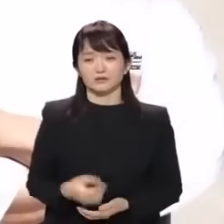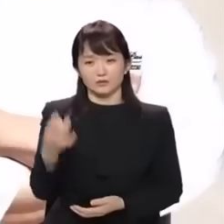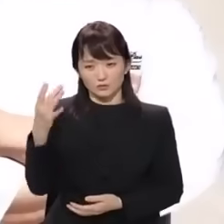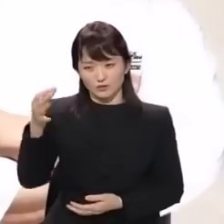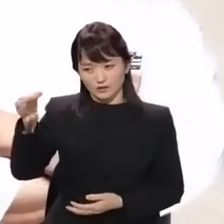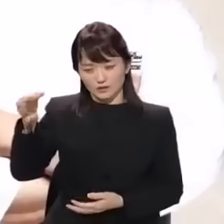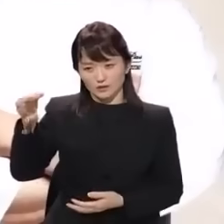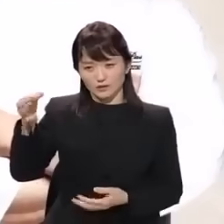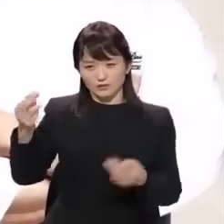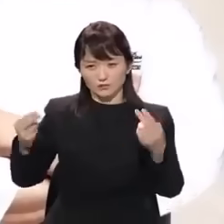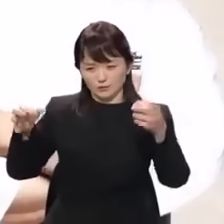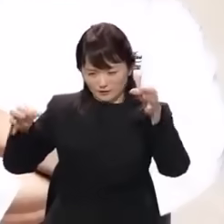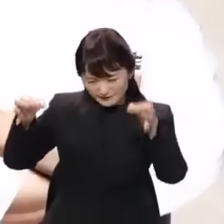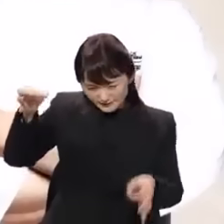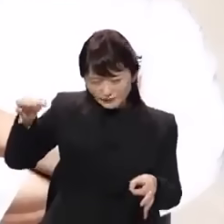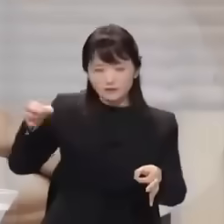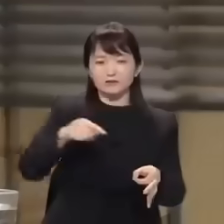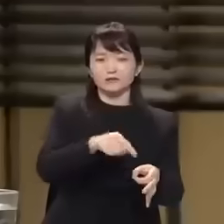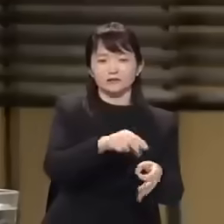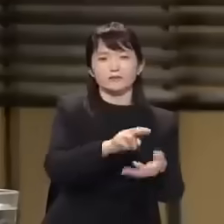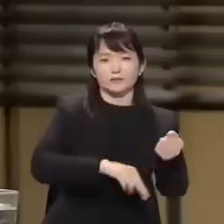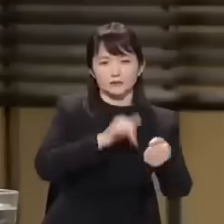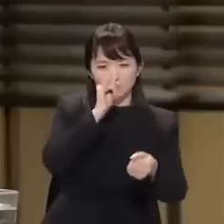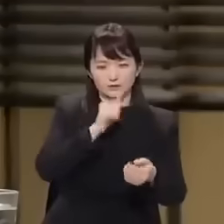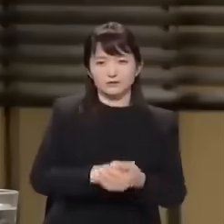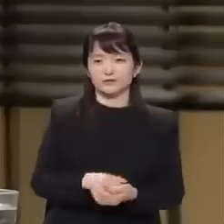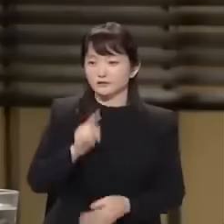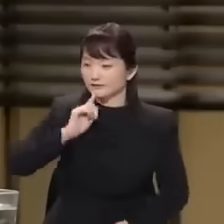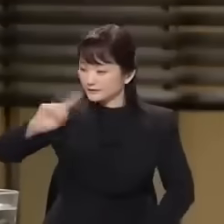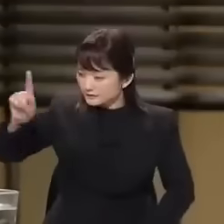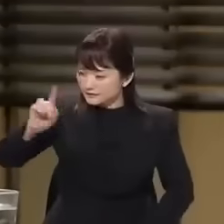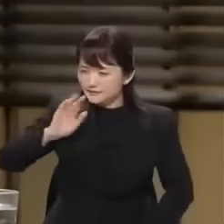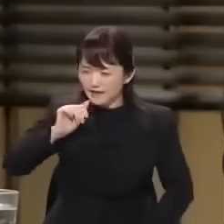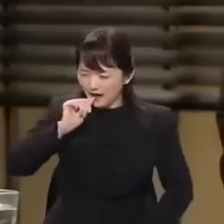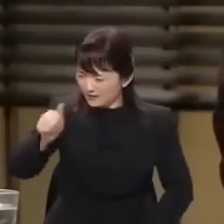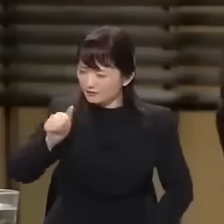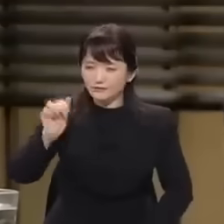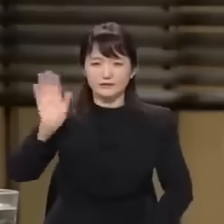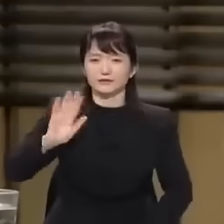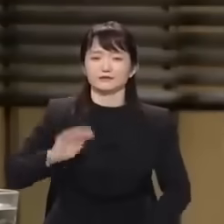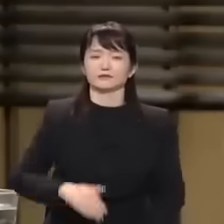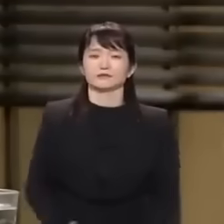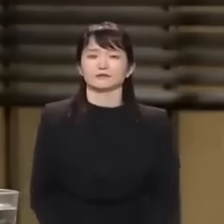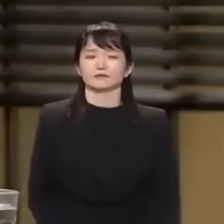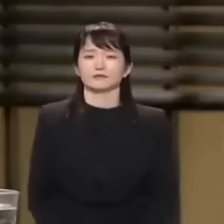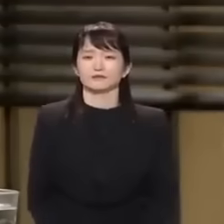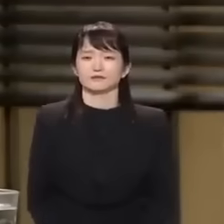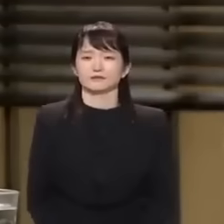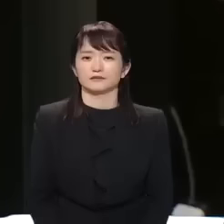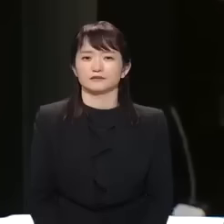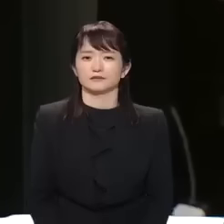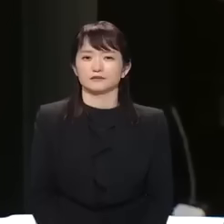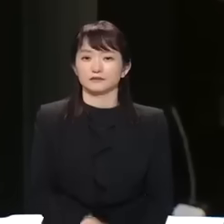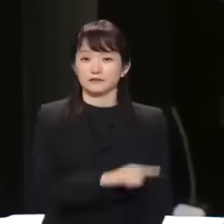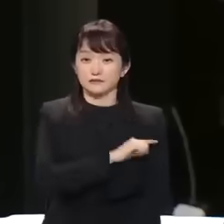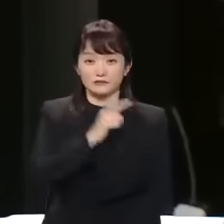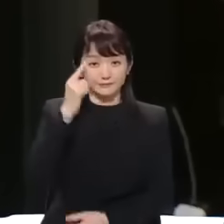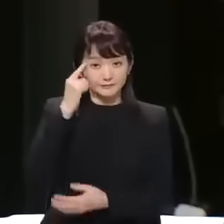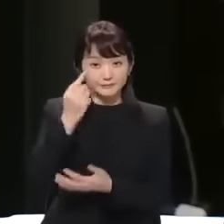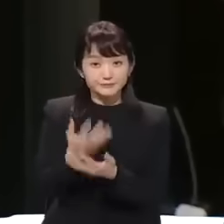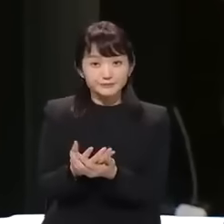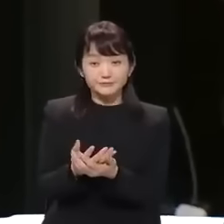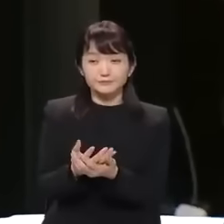그래서이 해당 신고 내용은 절대 사실이 아니다 이렇게 강변하고 있는 상황입니다 자 근데 무엇보다 제일 충격적인 건